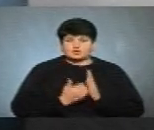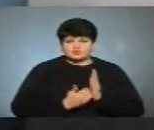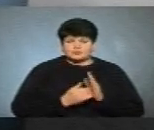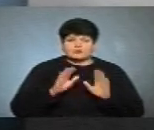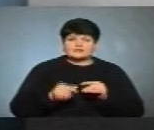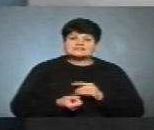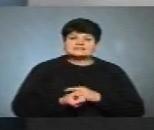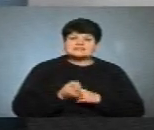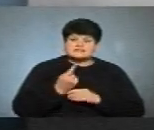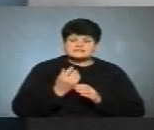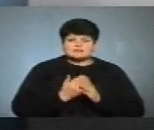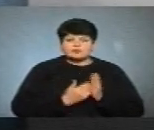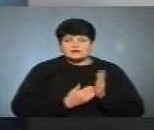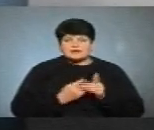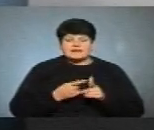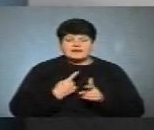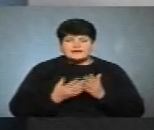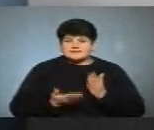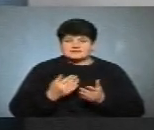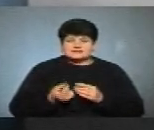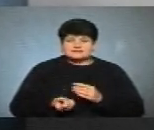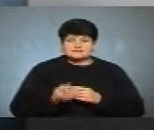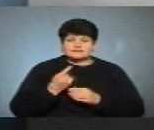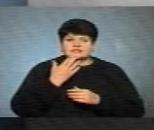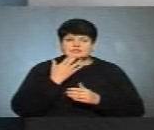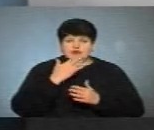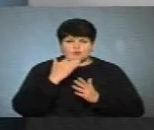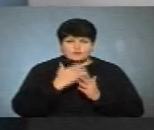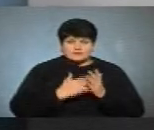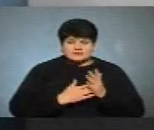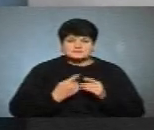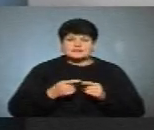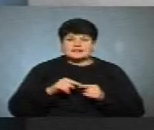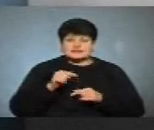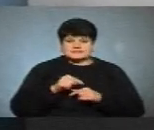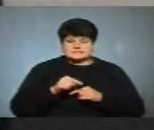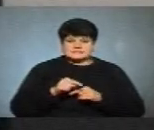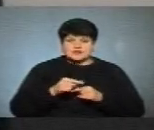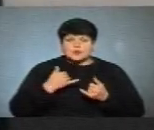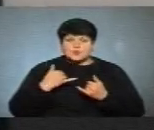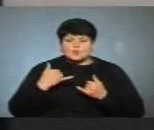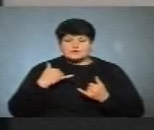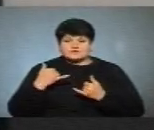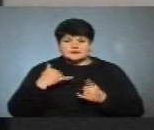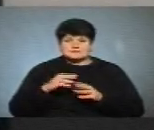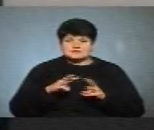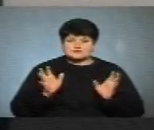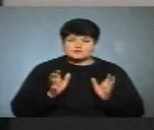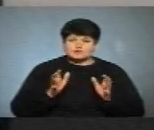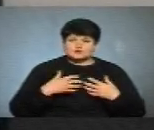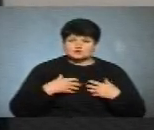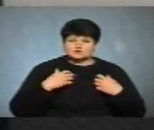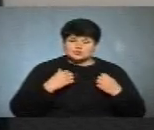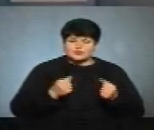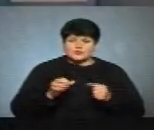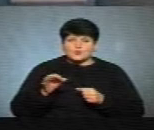Потім він з'явився в протоколі, але він не з'явився в національному переліку. Але оця комунікація з Міністерством охорони здоров'я,